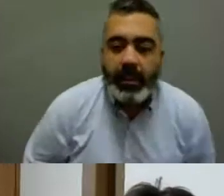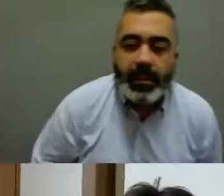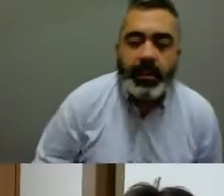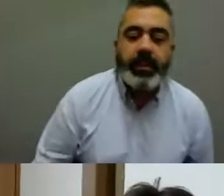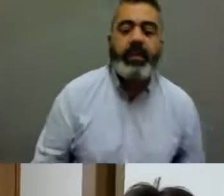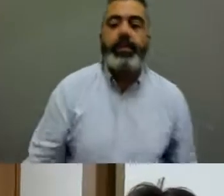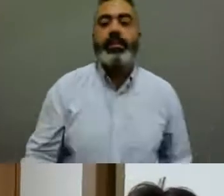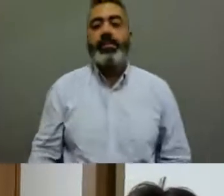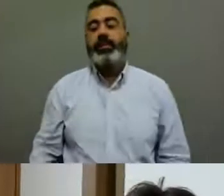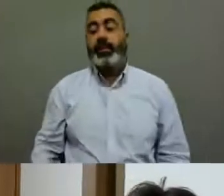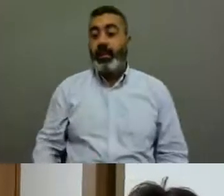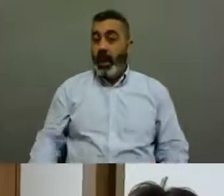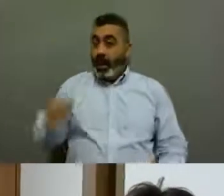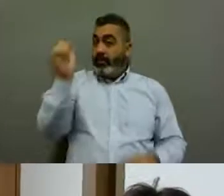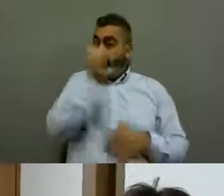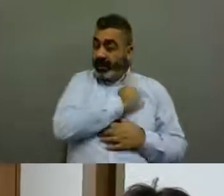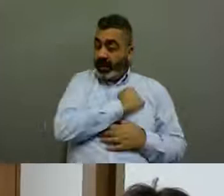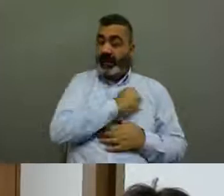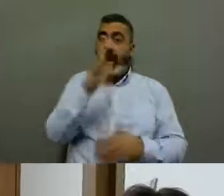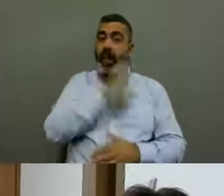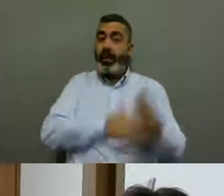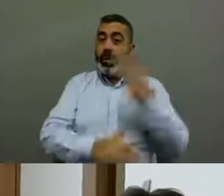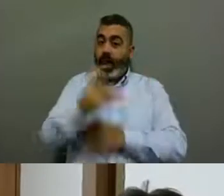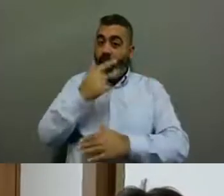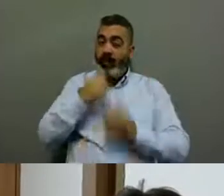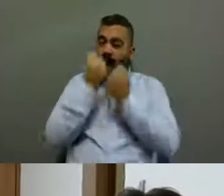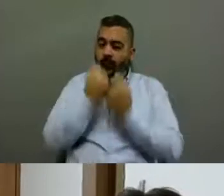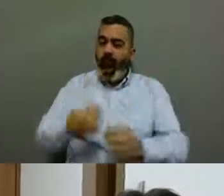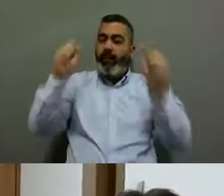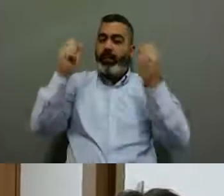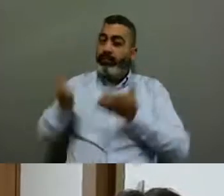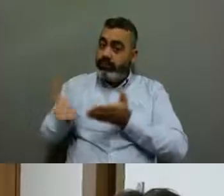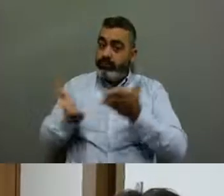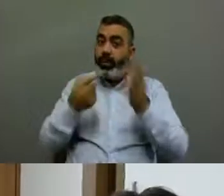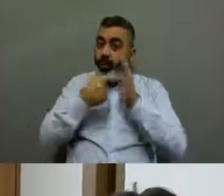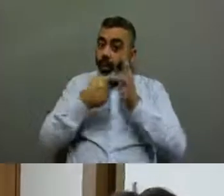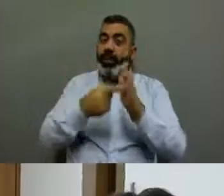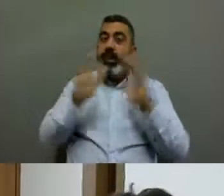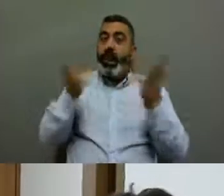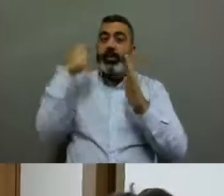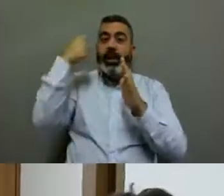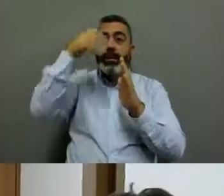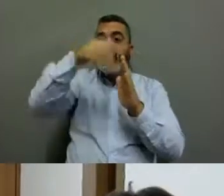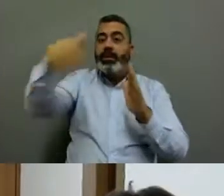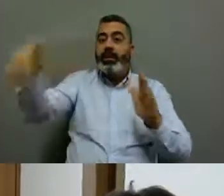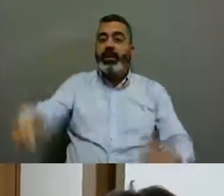Αν προάγεται η χειραφέτηση των αναπήρων σε κάποια από τις ταινίες.